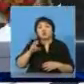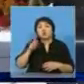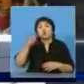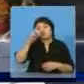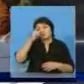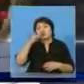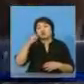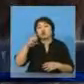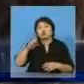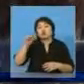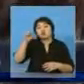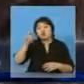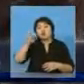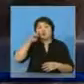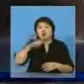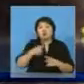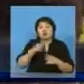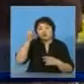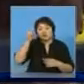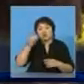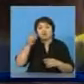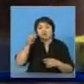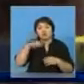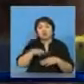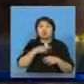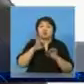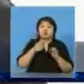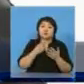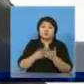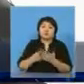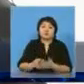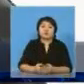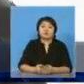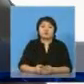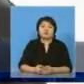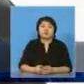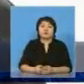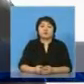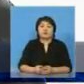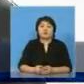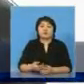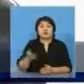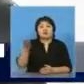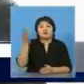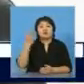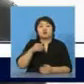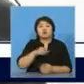Үндістан, Түркия, Өзбекстан, Украина, Қытай мемлекеттерінде өнер көрсетіп жүр. Кезінде өзбекстан